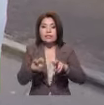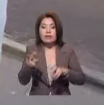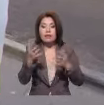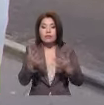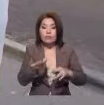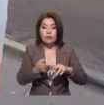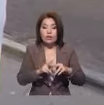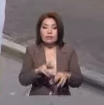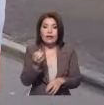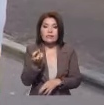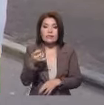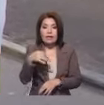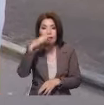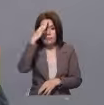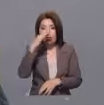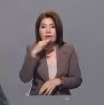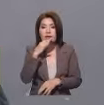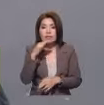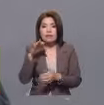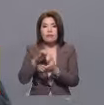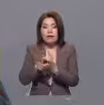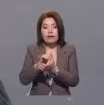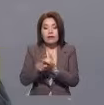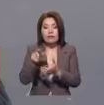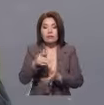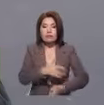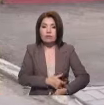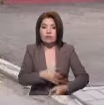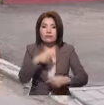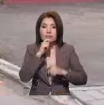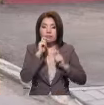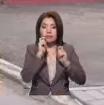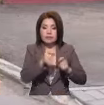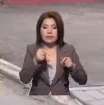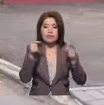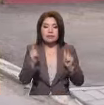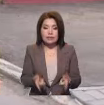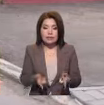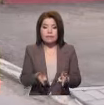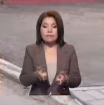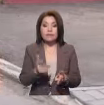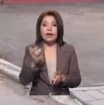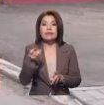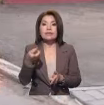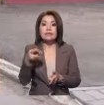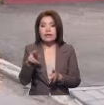кезде Асияның әкесінің досы өз еркімен бауырын беруге келіседі. Асияның жанында болды дайындыққа